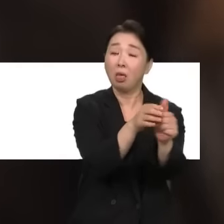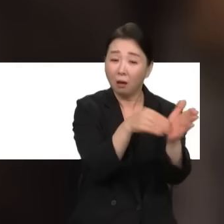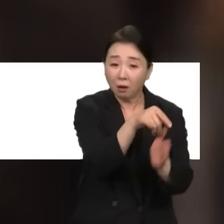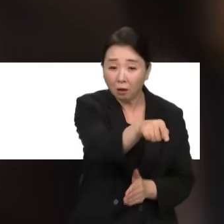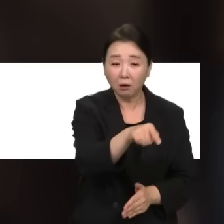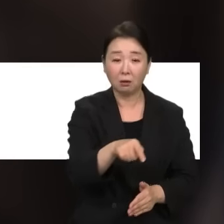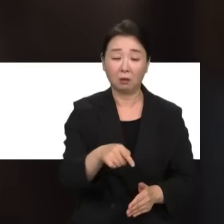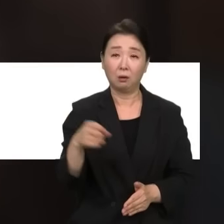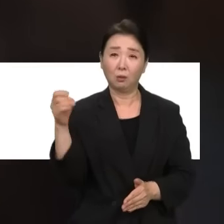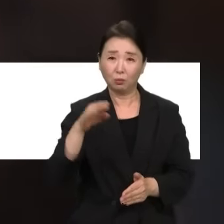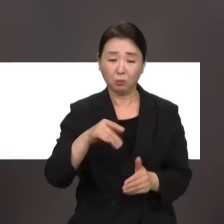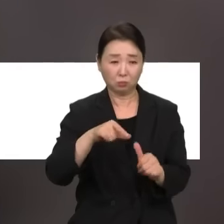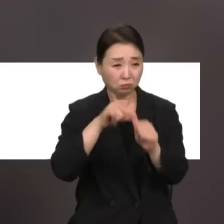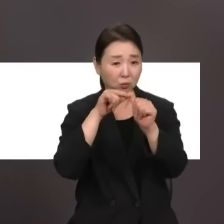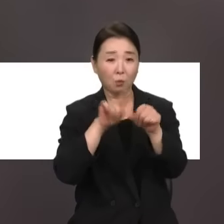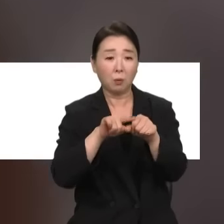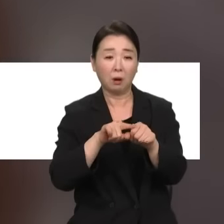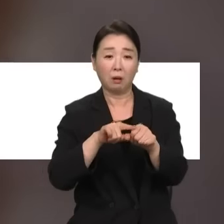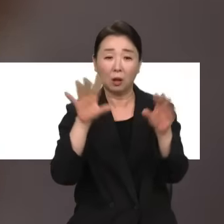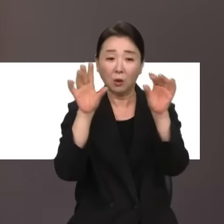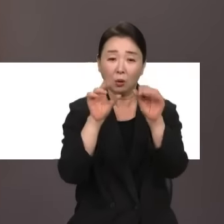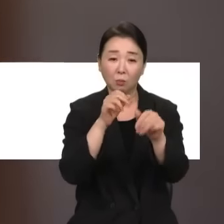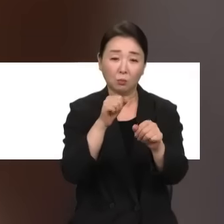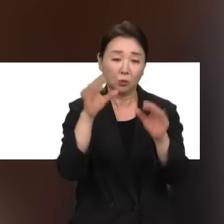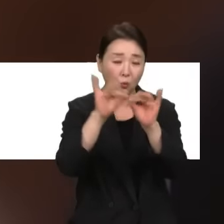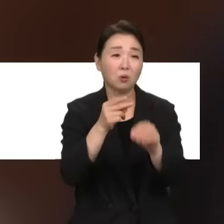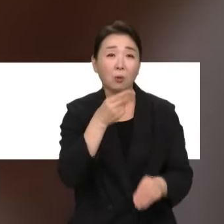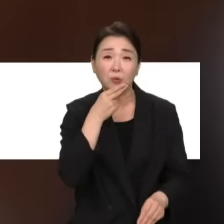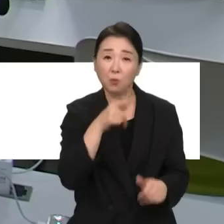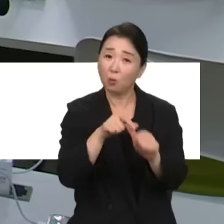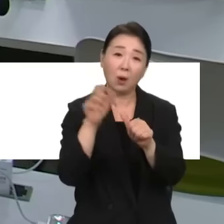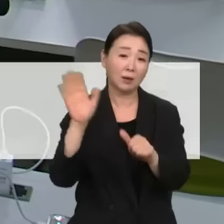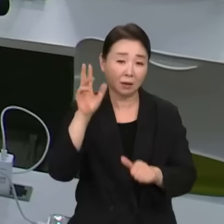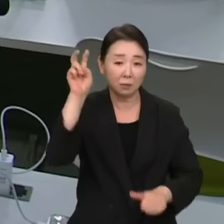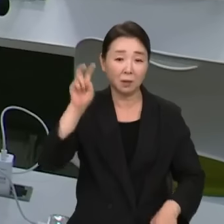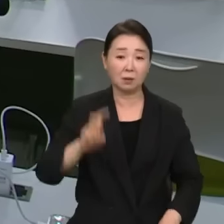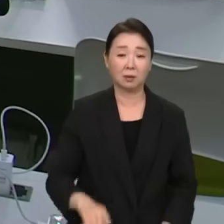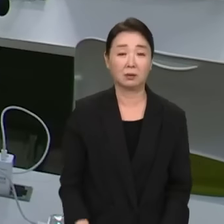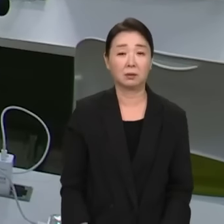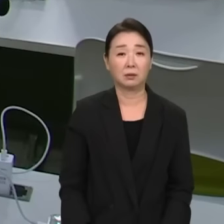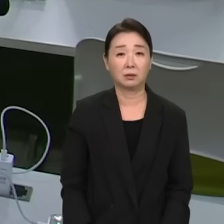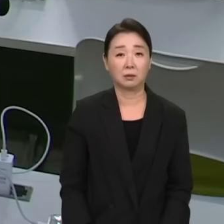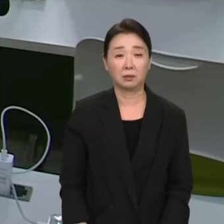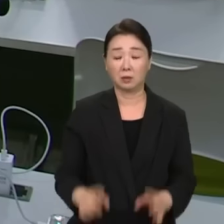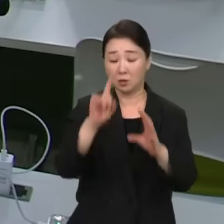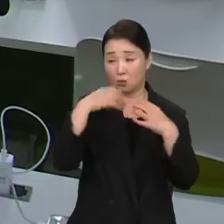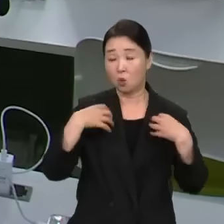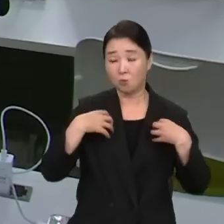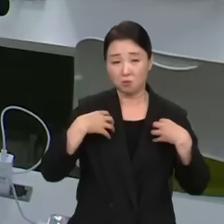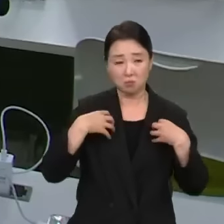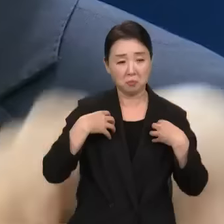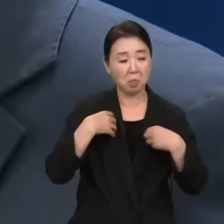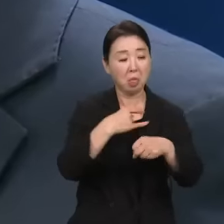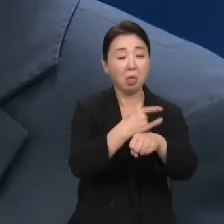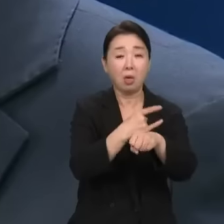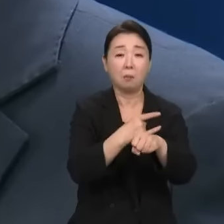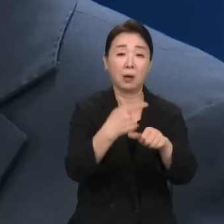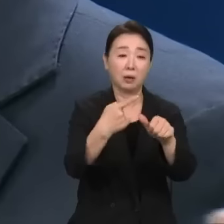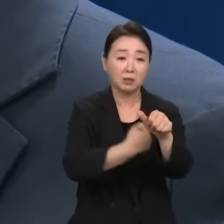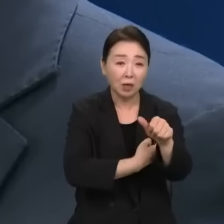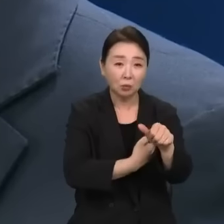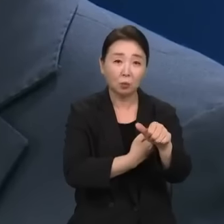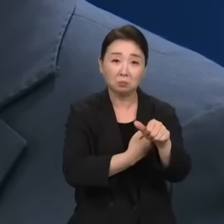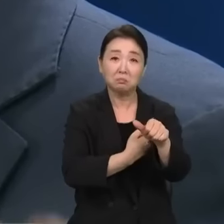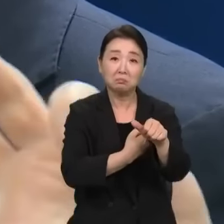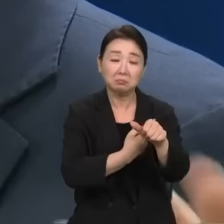고용을 한다든지. 그러면 동의 안 하면 고용 안 한다. 이렇게 할 수도 있고. 정부가 도입을 검토하겠다는 자동조정장치도